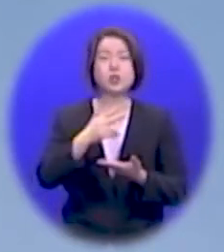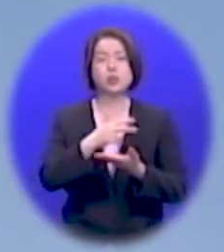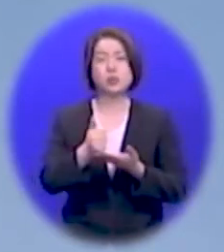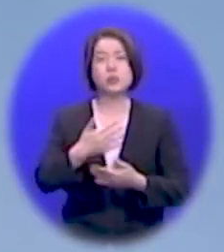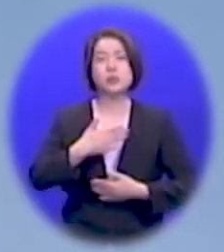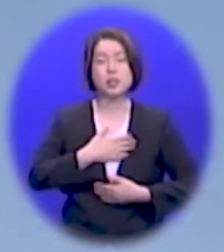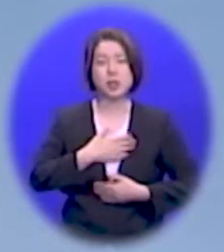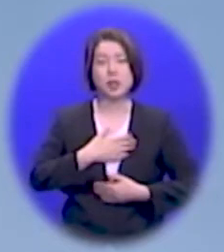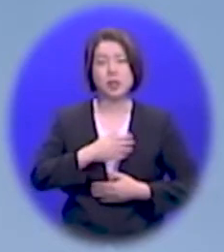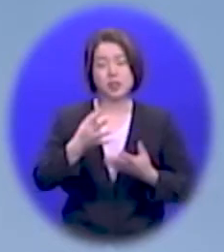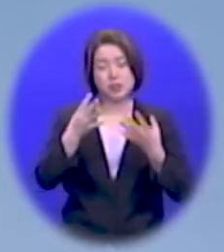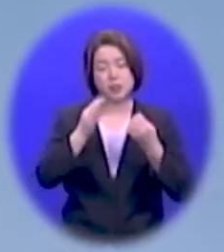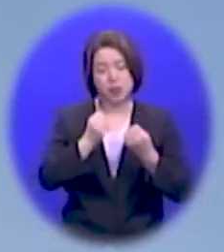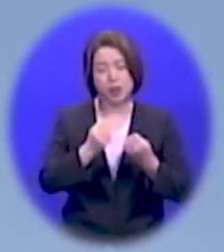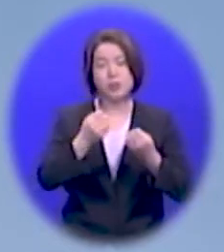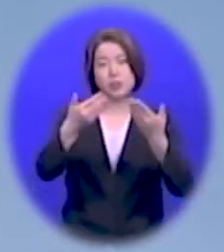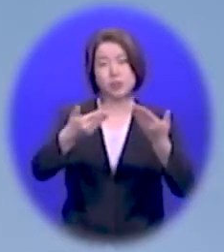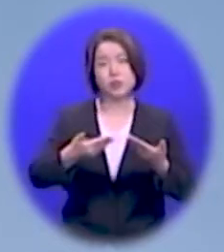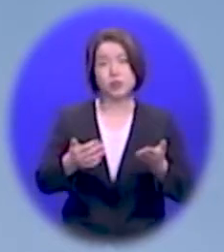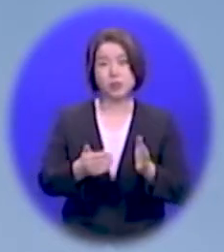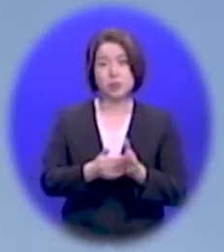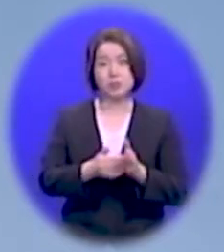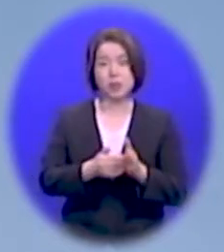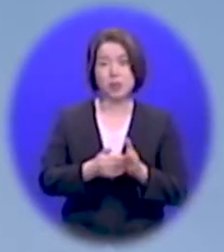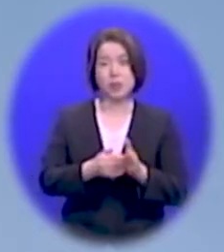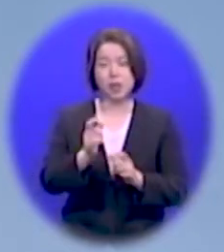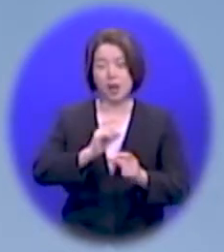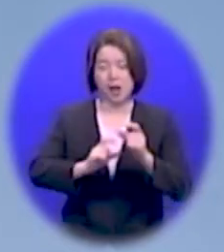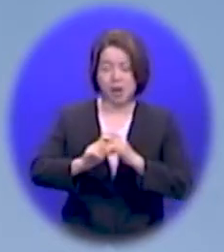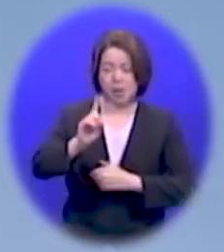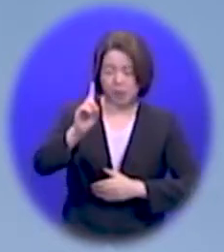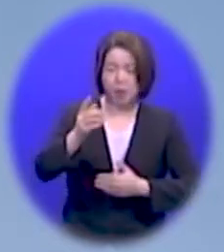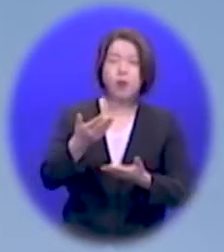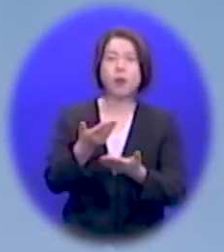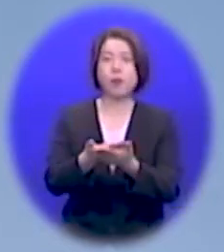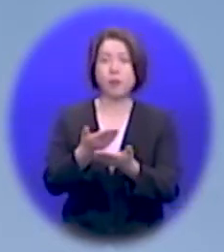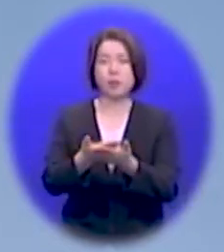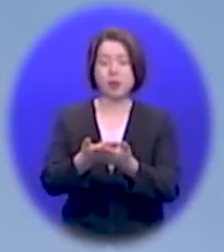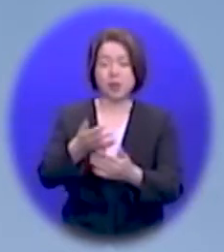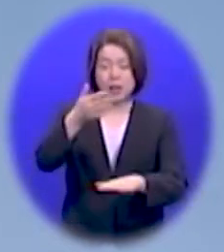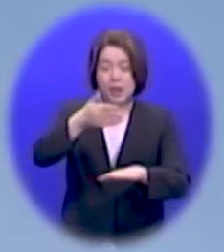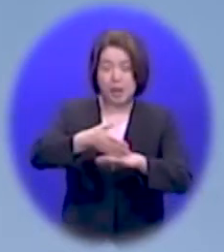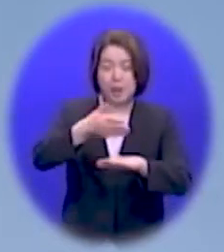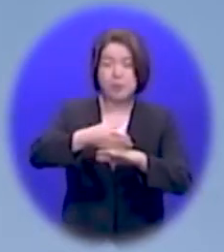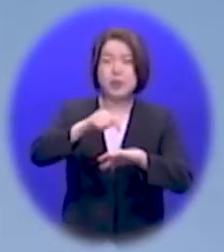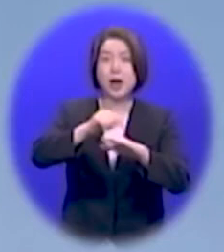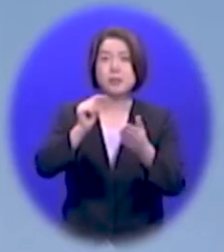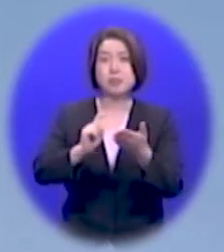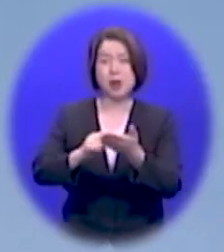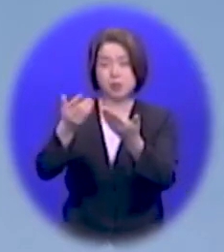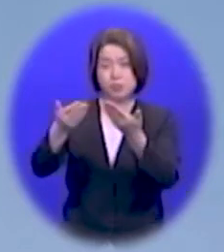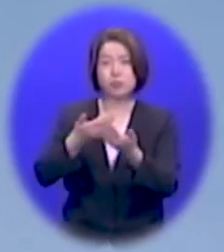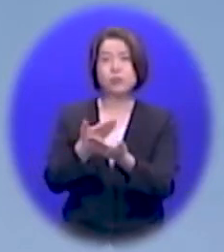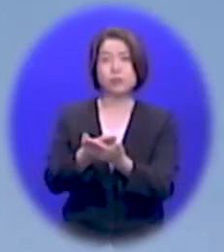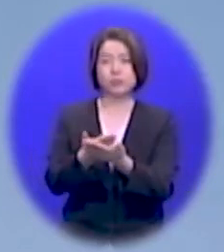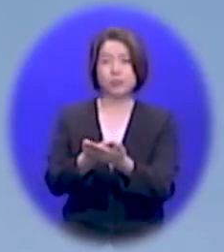많은 것을 주셨습니다 한 가지만 더 감사하는 마음을 주십시오